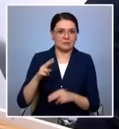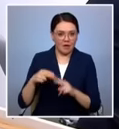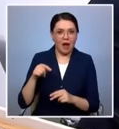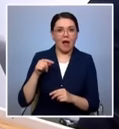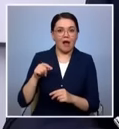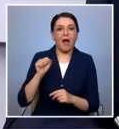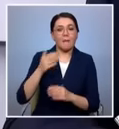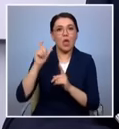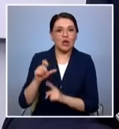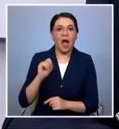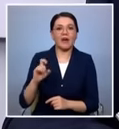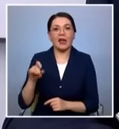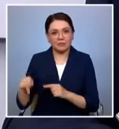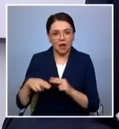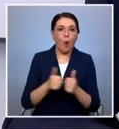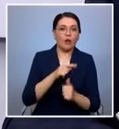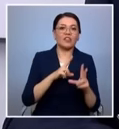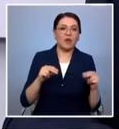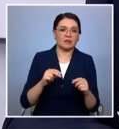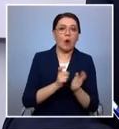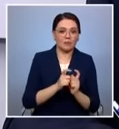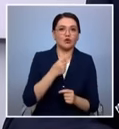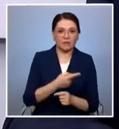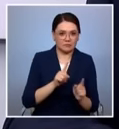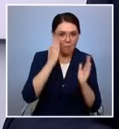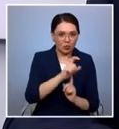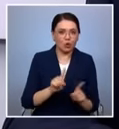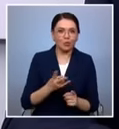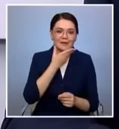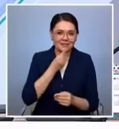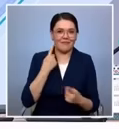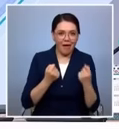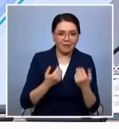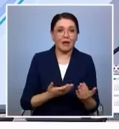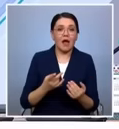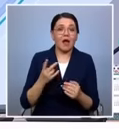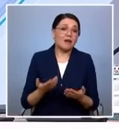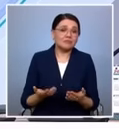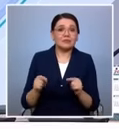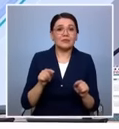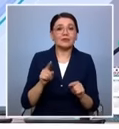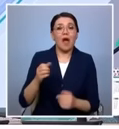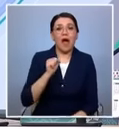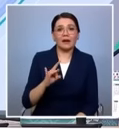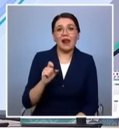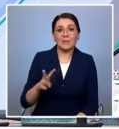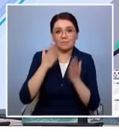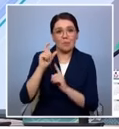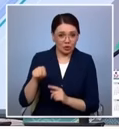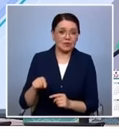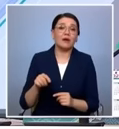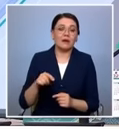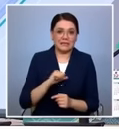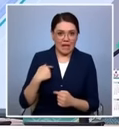с Наполеоном Бонапартом. Ну, признаться, не уверен, что Бонапарт, если бы ему тоже представилась эмпирическая возможность